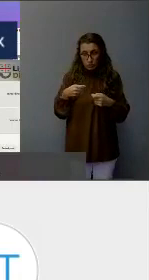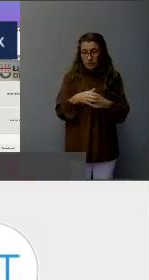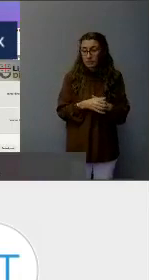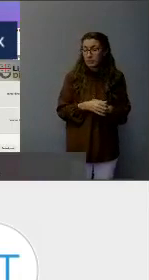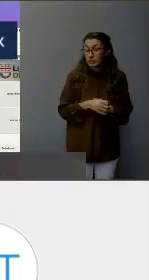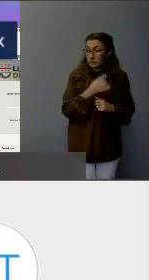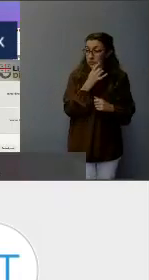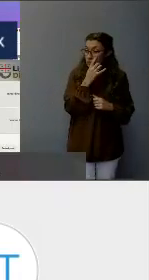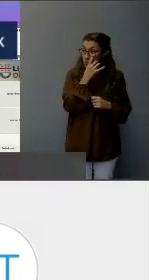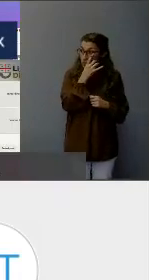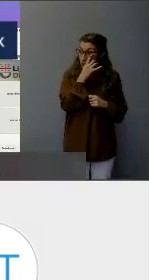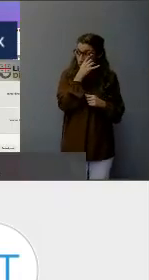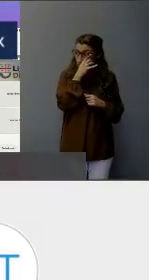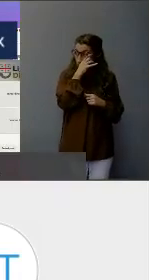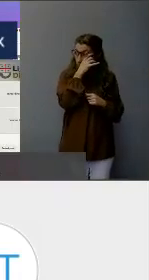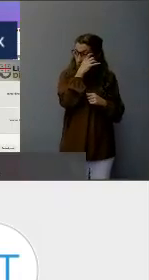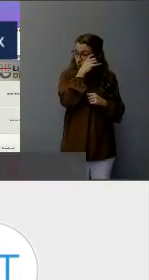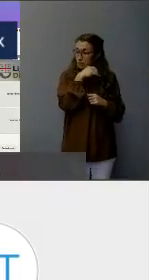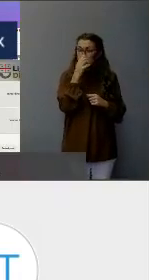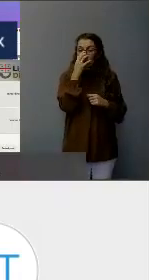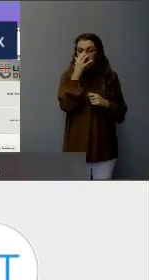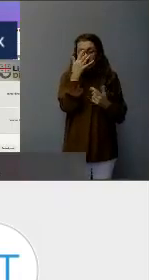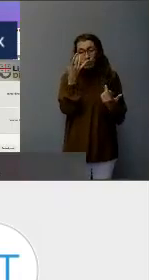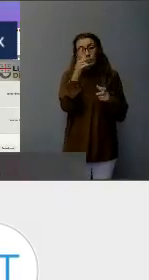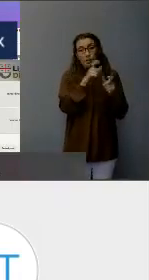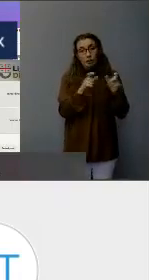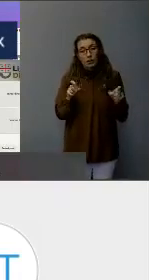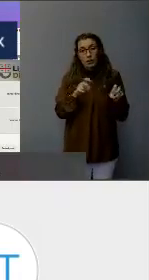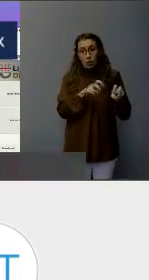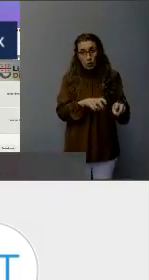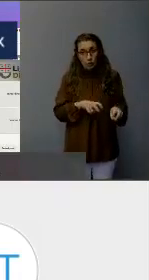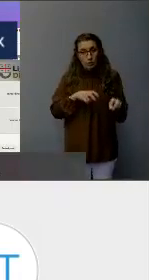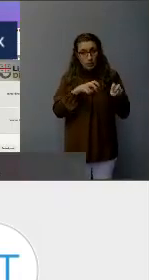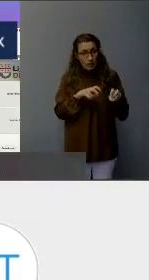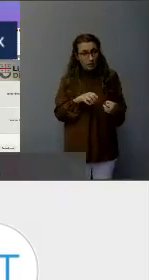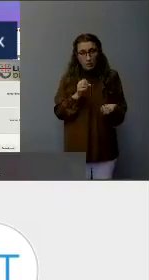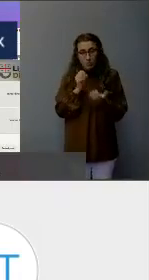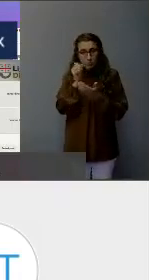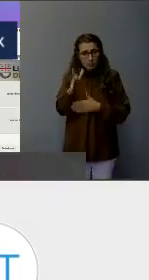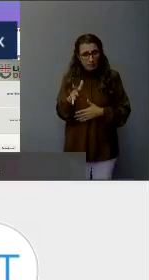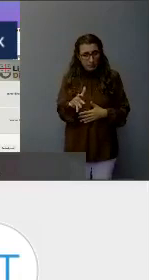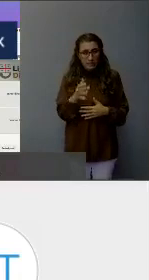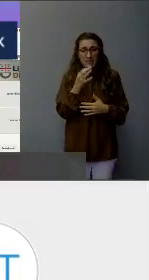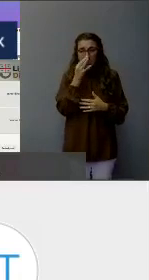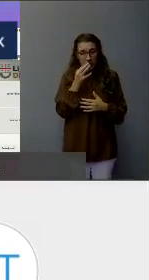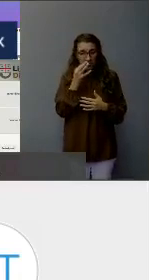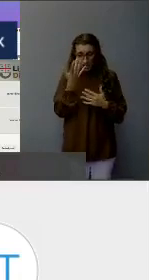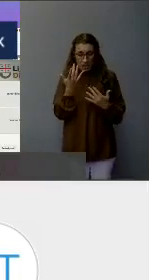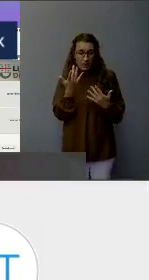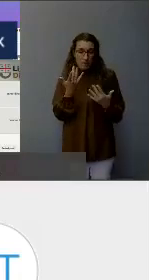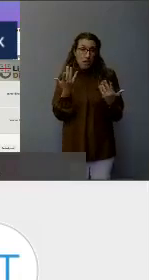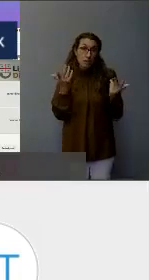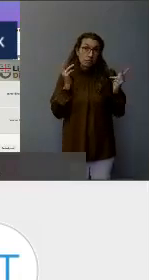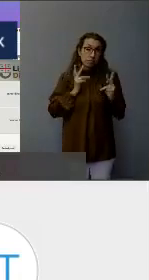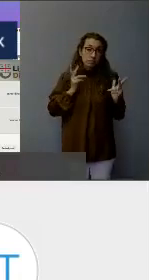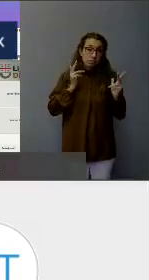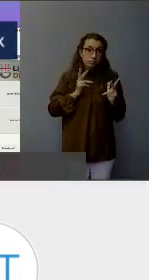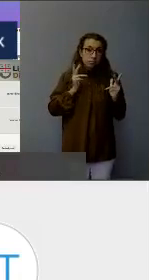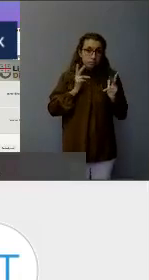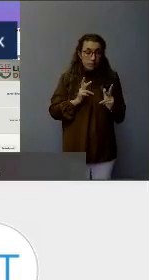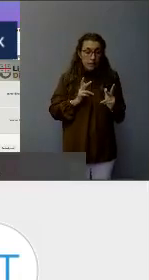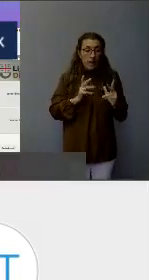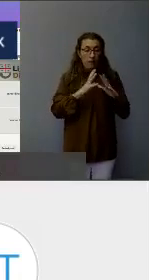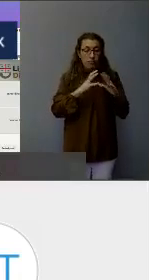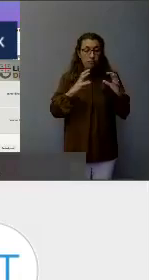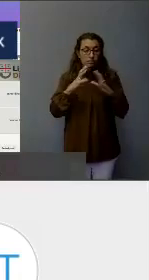quindi sono mandare via quei contadini lasciava presagire che prima o dopo ci potesse essere un